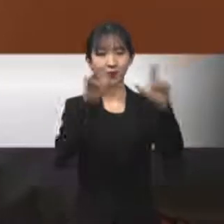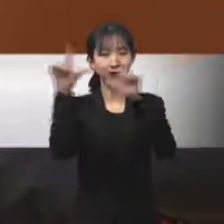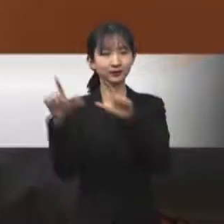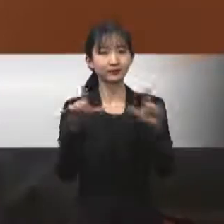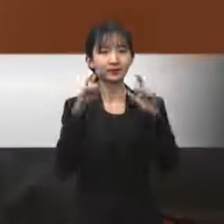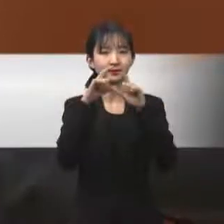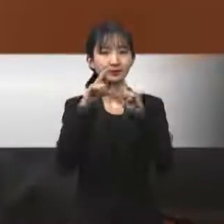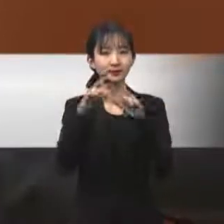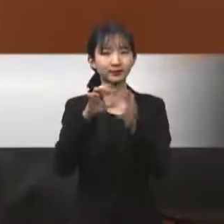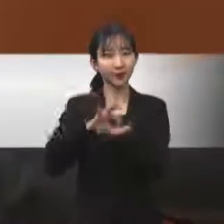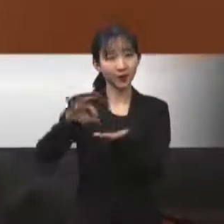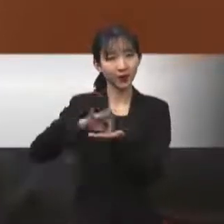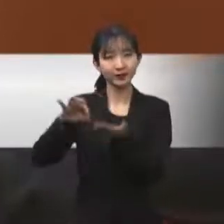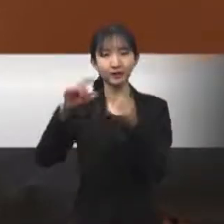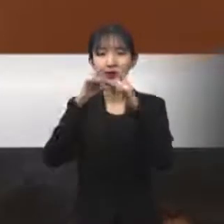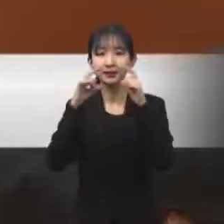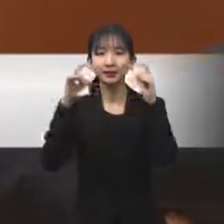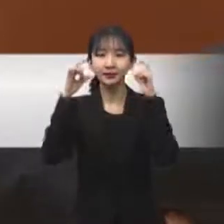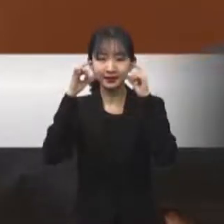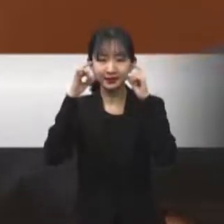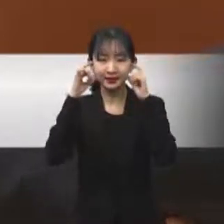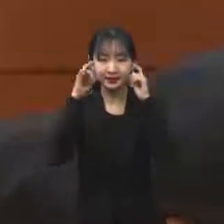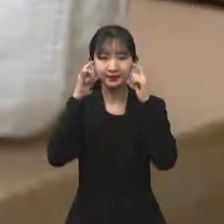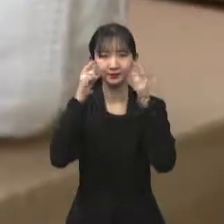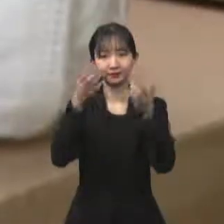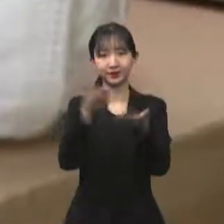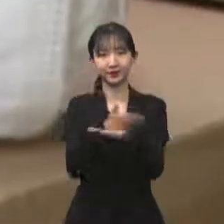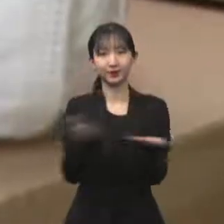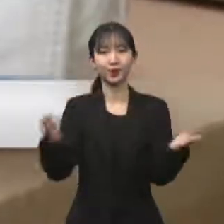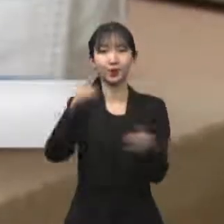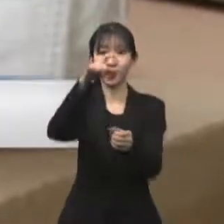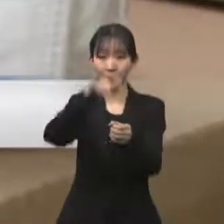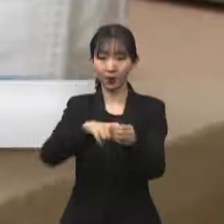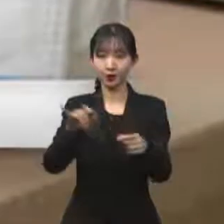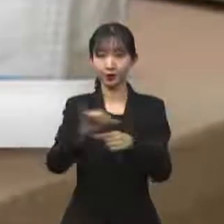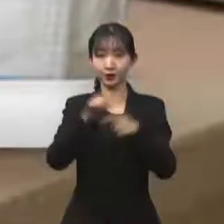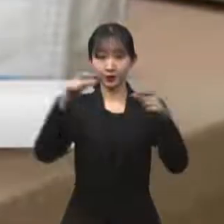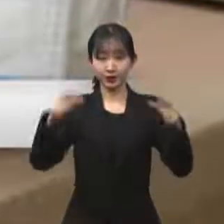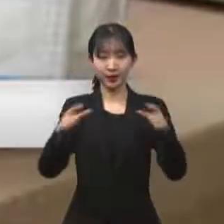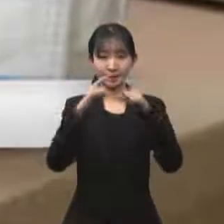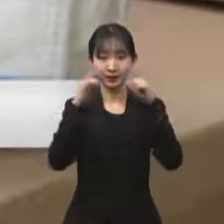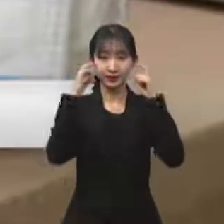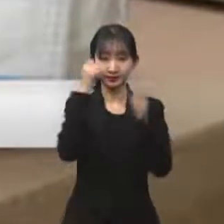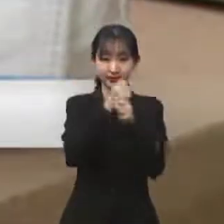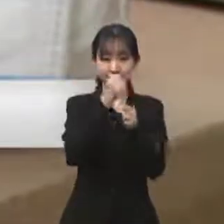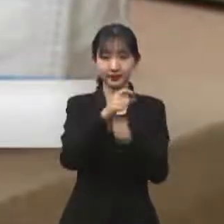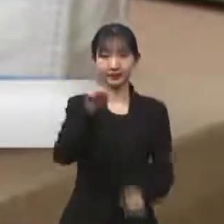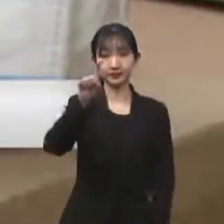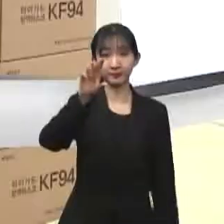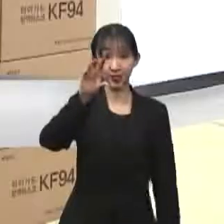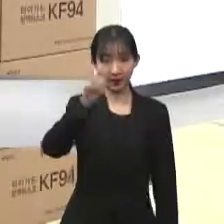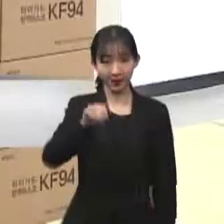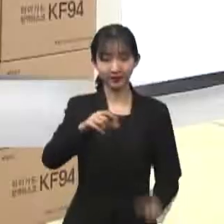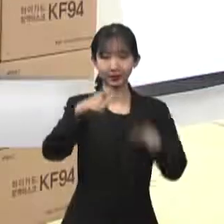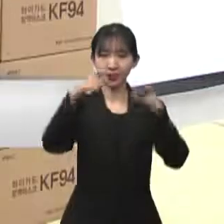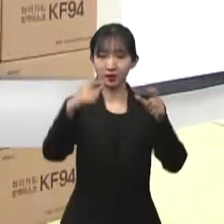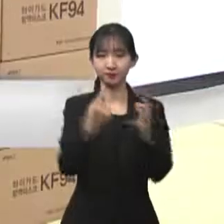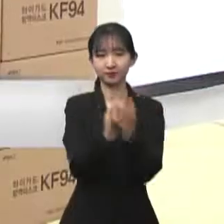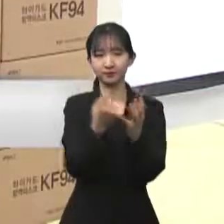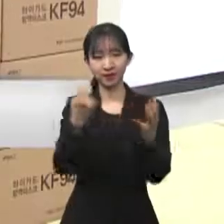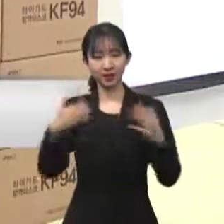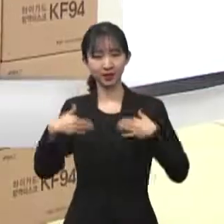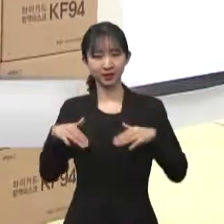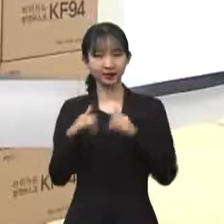대해서 질 좋은 마스크를 제공하기 위한 목적으로 연수구는 생산된 마스크 10만 장은 지역 내 취약계층에